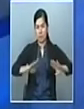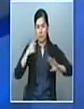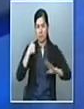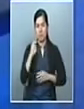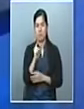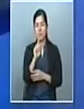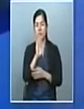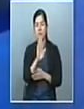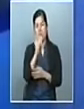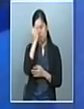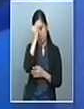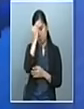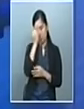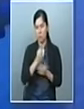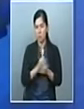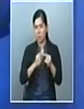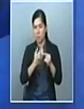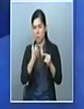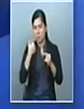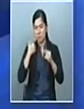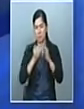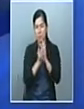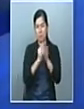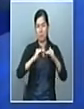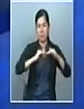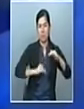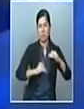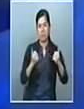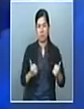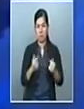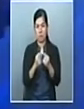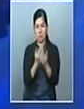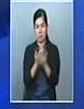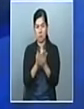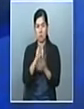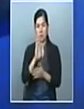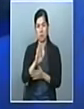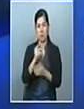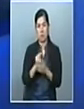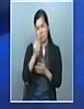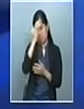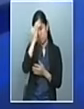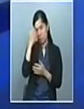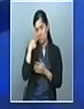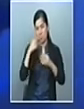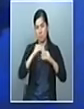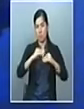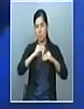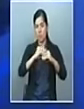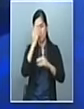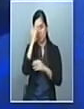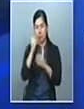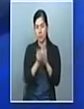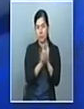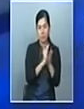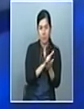านของเยนญี่ปุ่นมีทิศทางของการอ่อนค่าค่ะส่วนค่าเงินเยนนั้นตอนนี้เริ่มมีการถือครองมากยิ่งขึ้นเนื่องจากเกิดภาวะความผันผวนในต